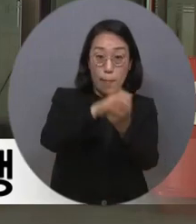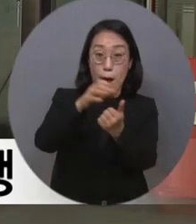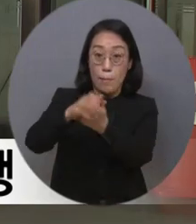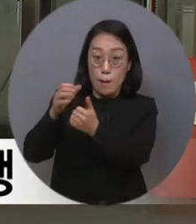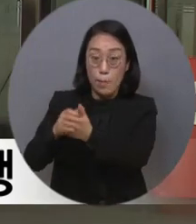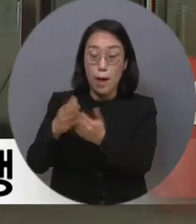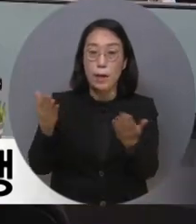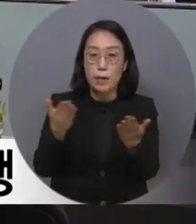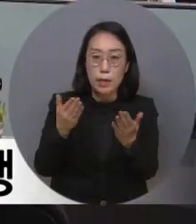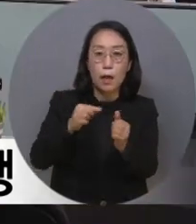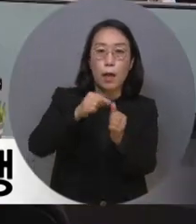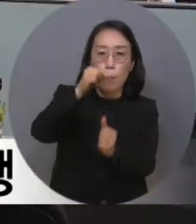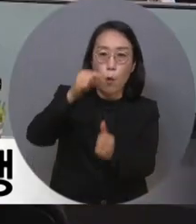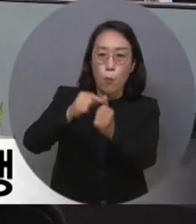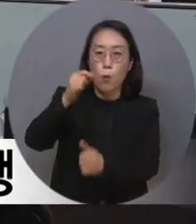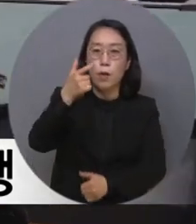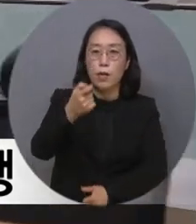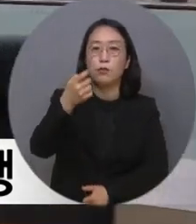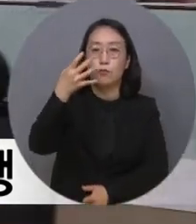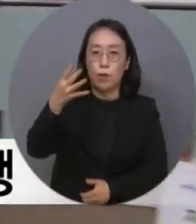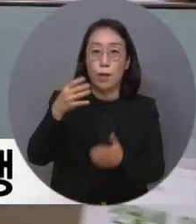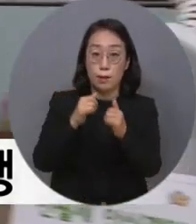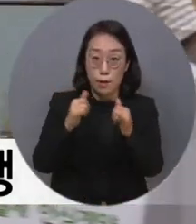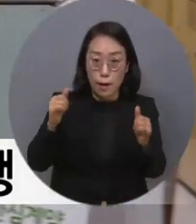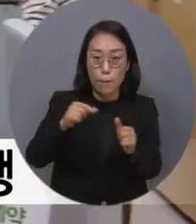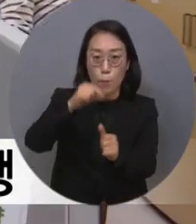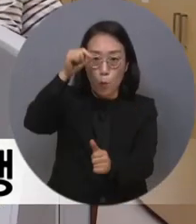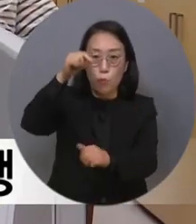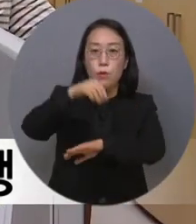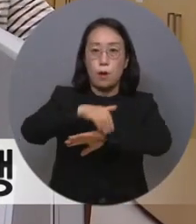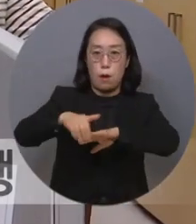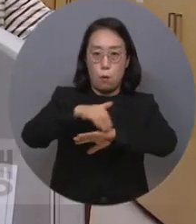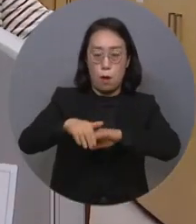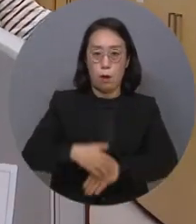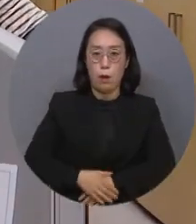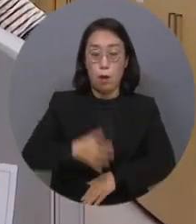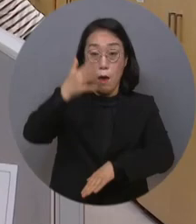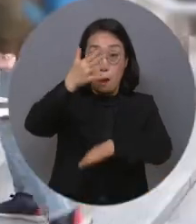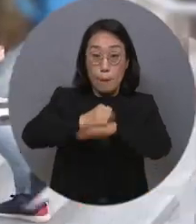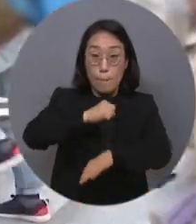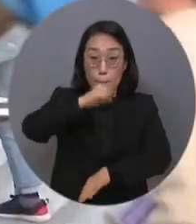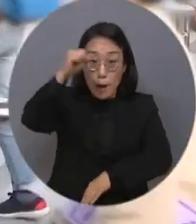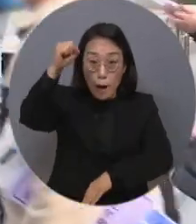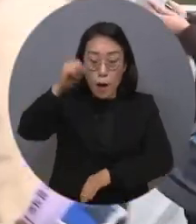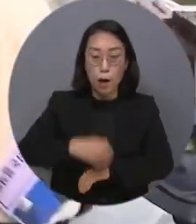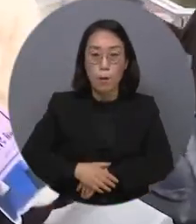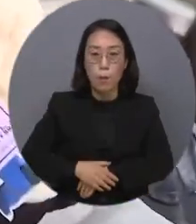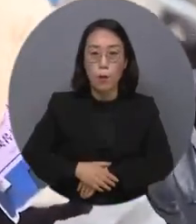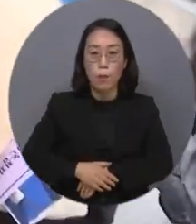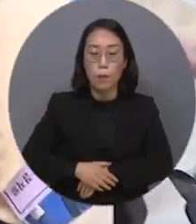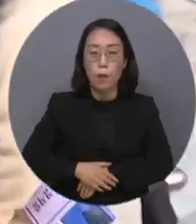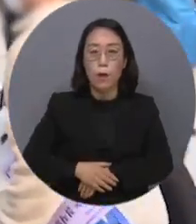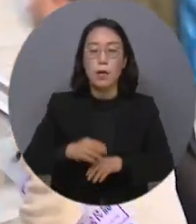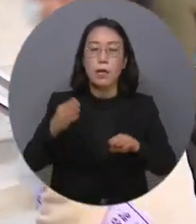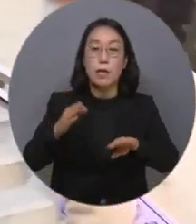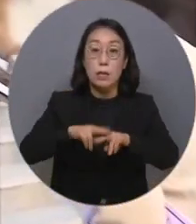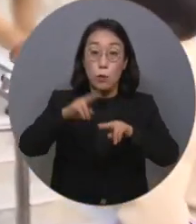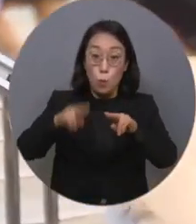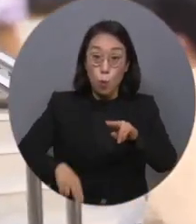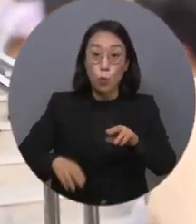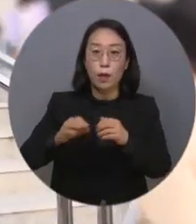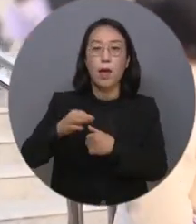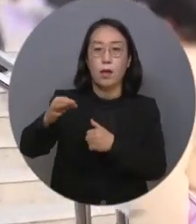중증장애인 국가공무원 64명을 선발한다는 계획입니다. 최종 합격자는 실업급여 지급과 누리집 운영 및